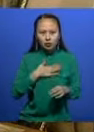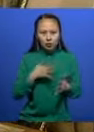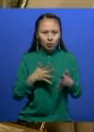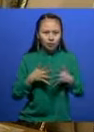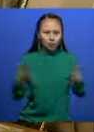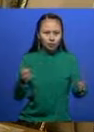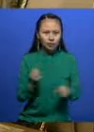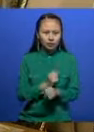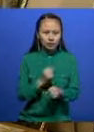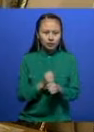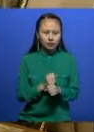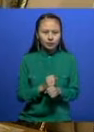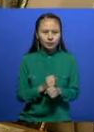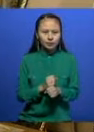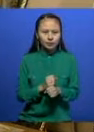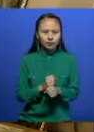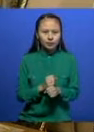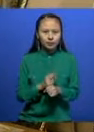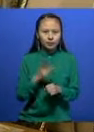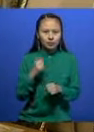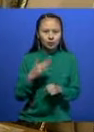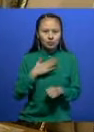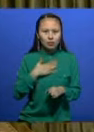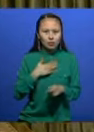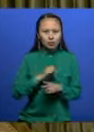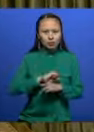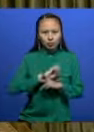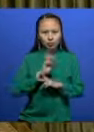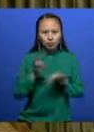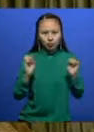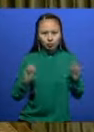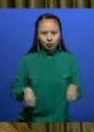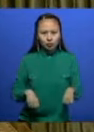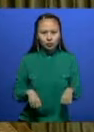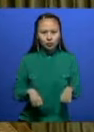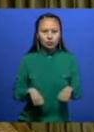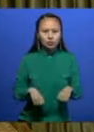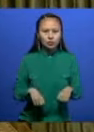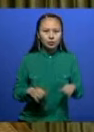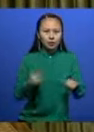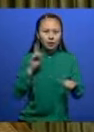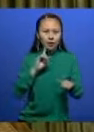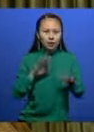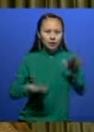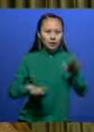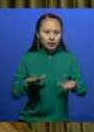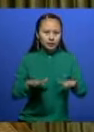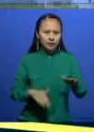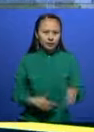тамақ. Негізгі тамақ біз өзімізді толық қамтамасыз етуге де болады. Біз мына осындай баланс жасап отырамыз.